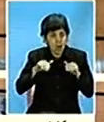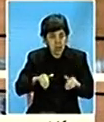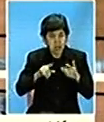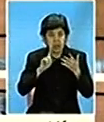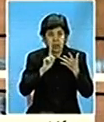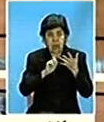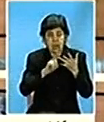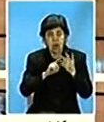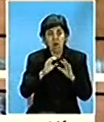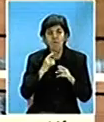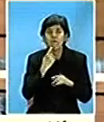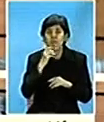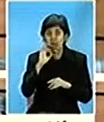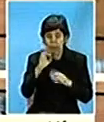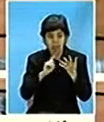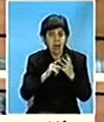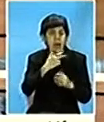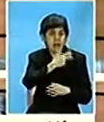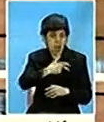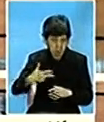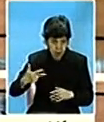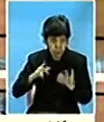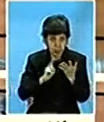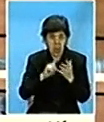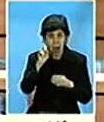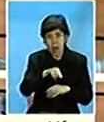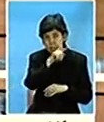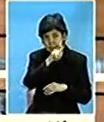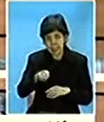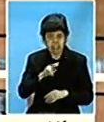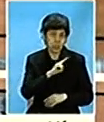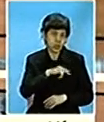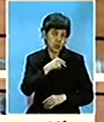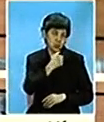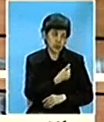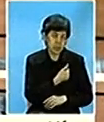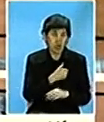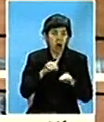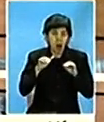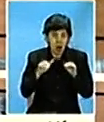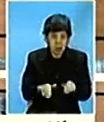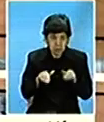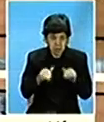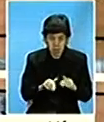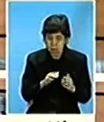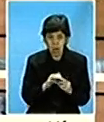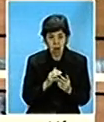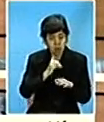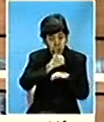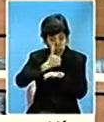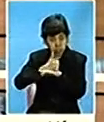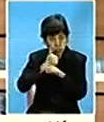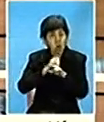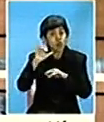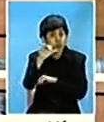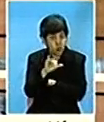ฟินแลนด์เดนมาร์กสหราชอาณาจักรสวิตเซอร์แลนด์ออสเตรเลียรวมทั้งผู้แทนจากสภา